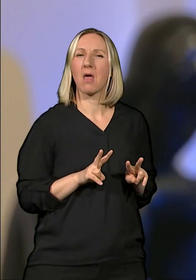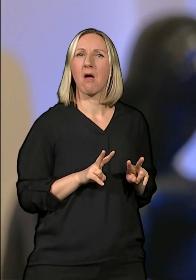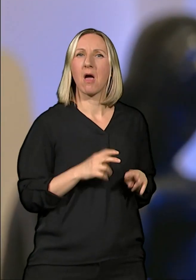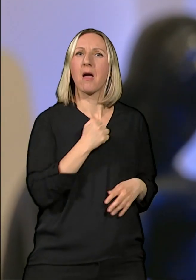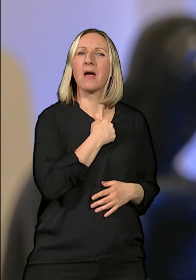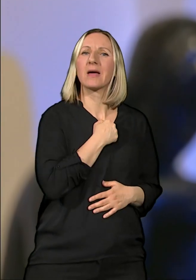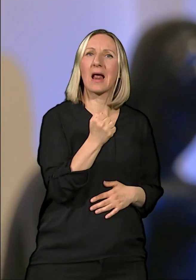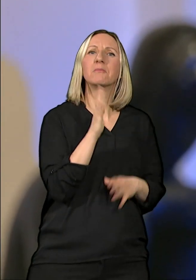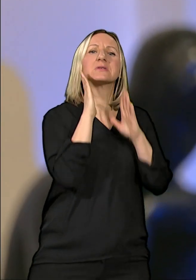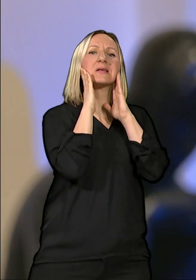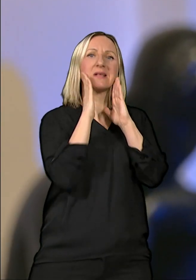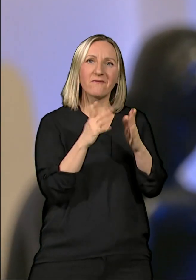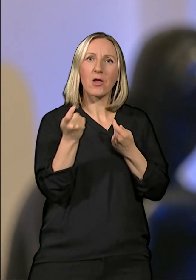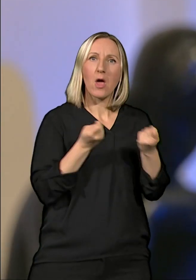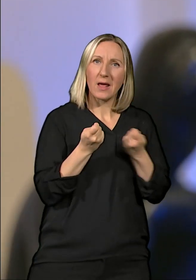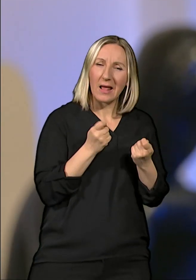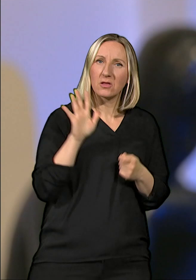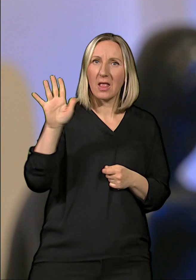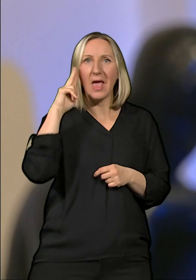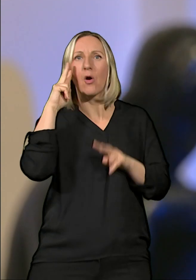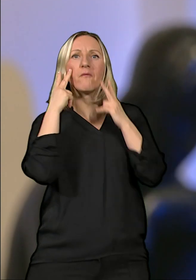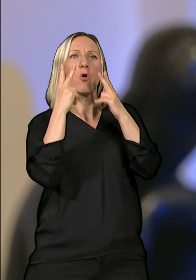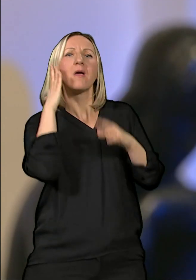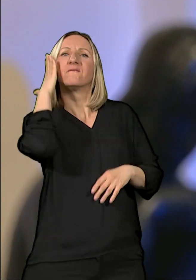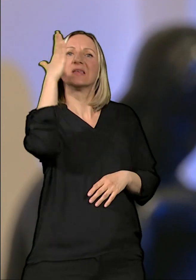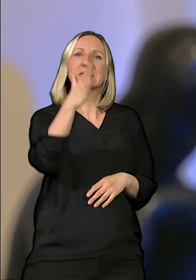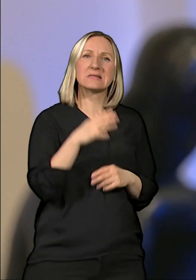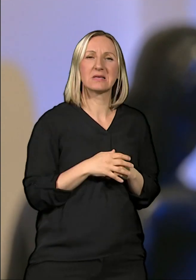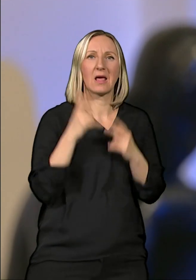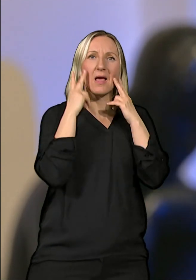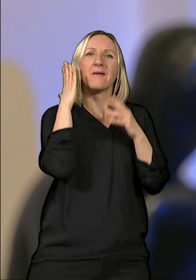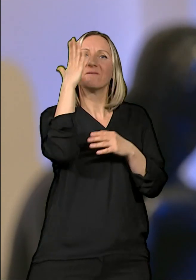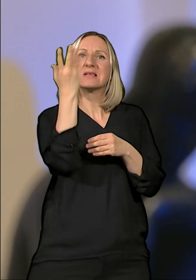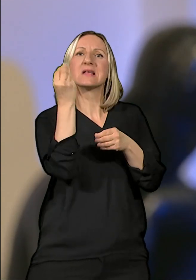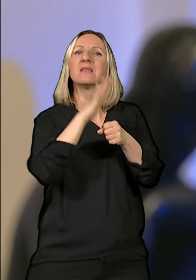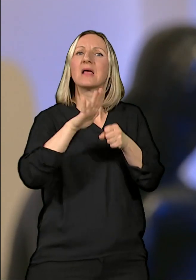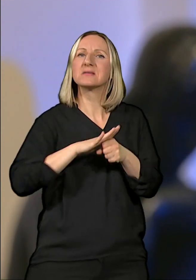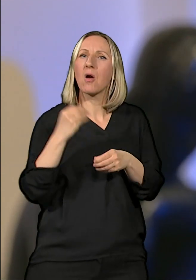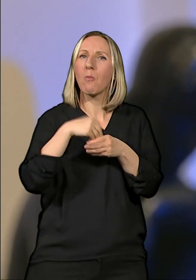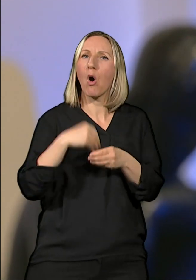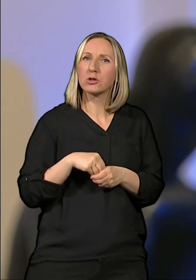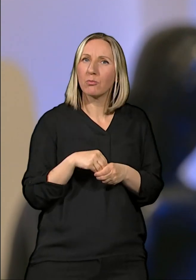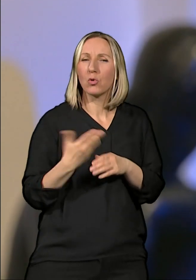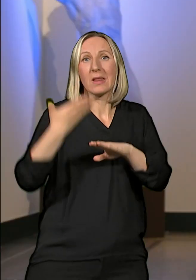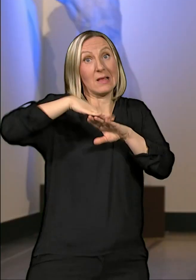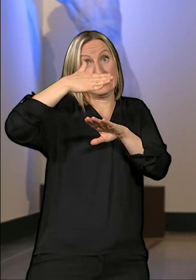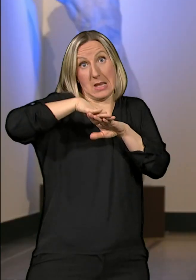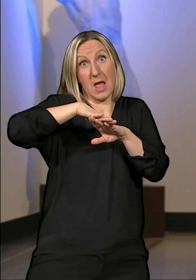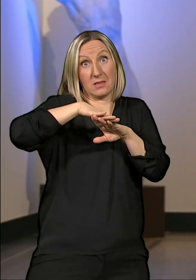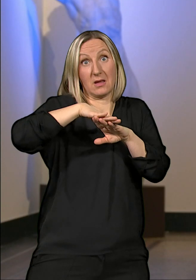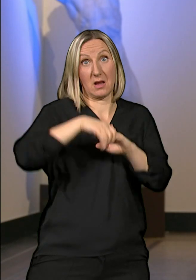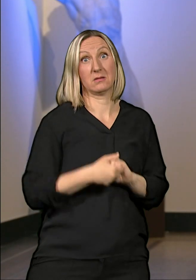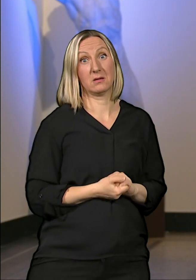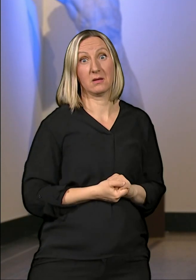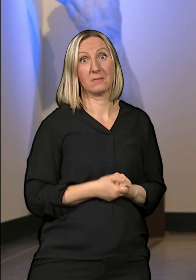Hrabrost da se veruje reditelju u njegovoj viziji i da se ta vizija upotpuni, da se nadgradi.